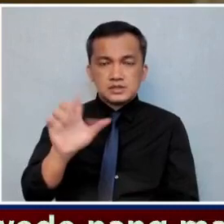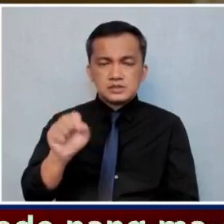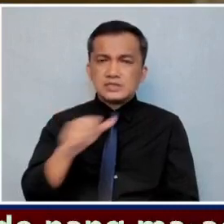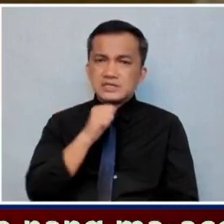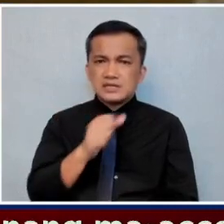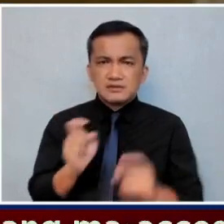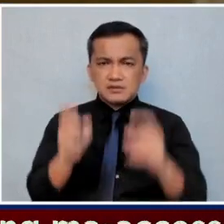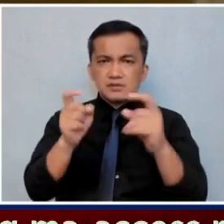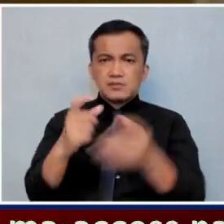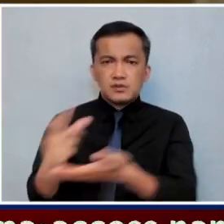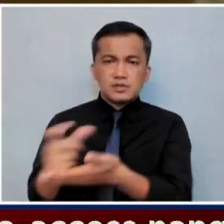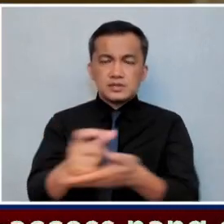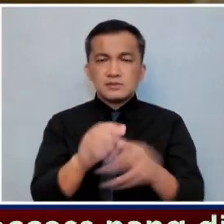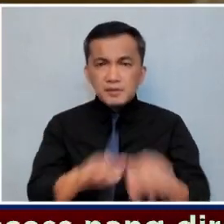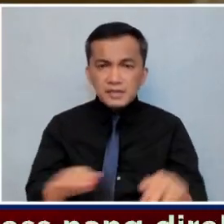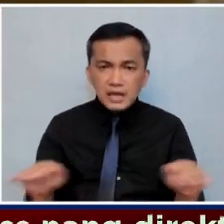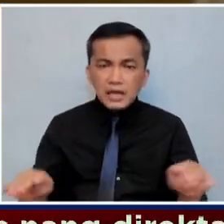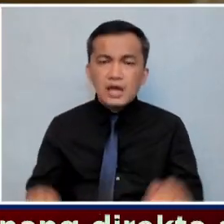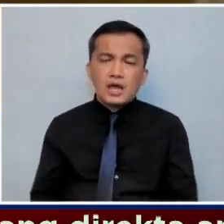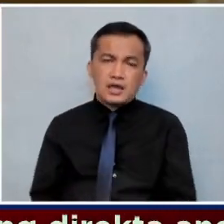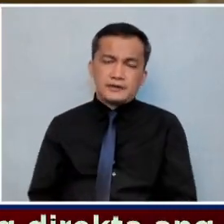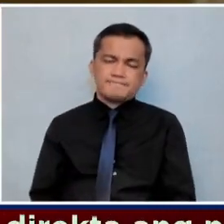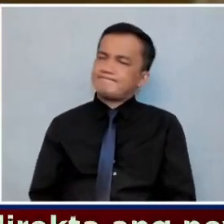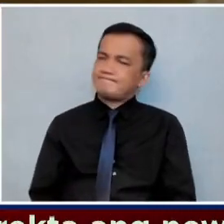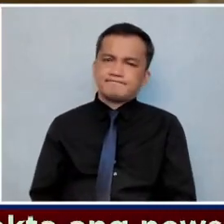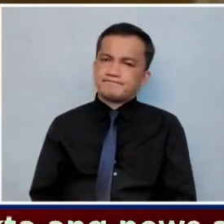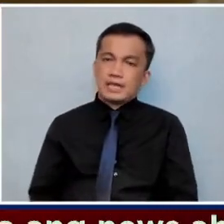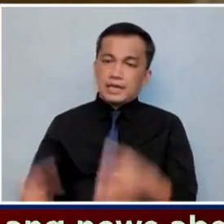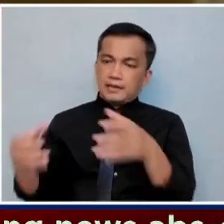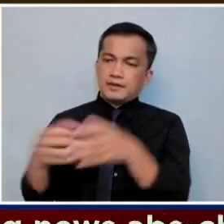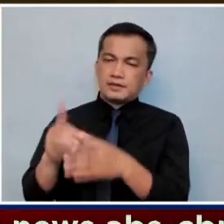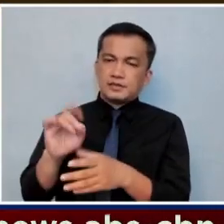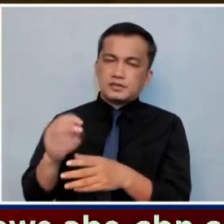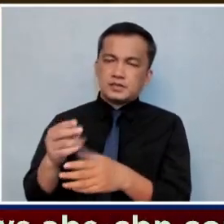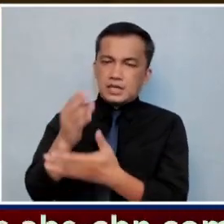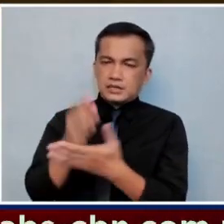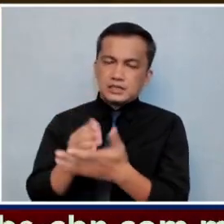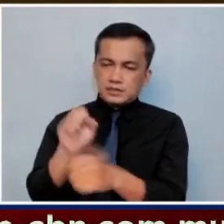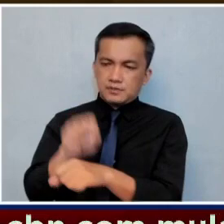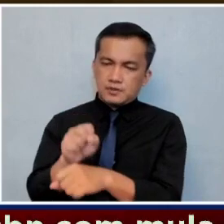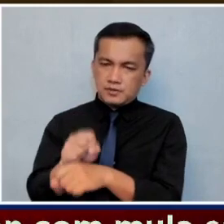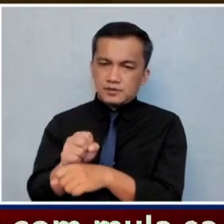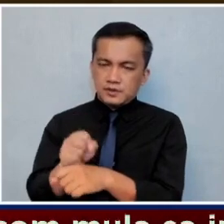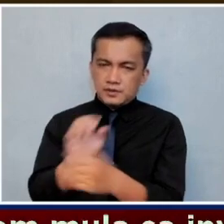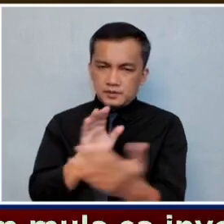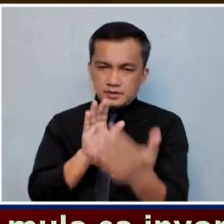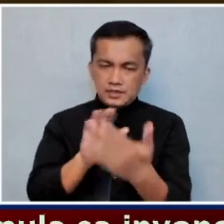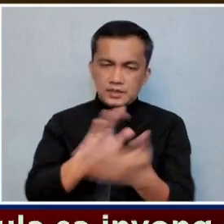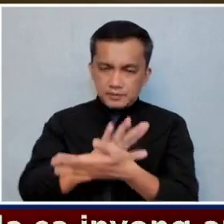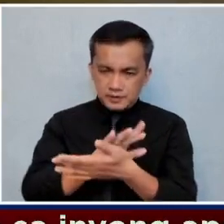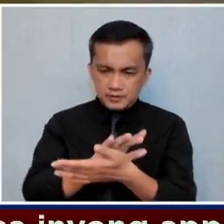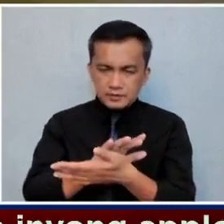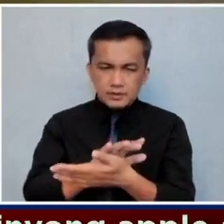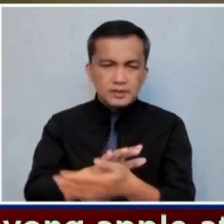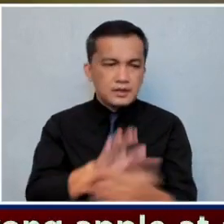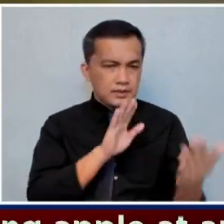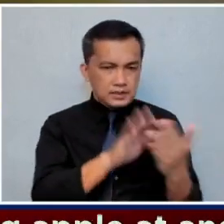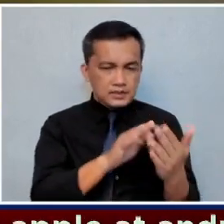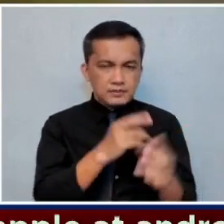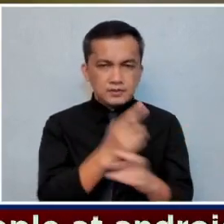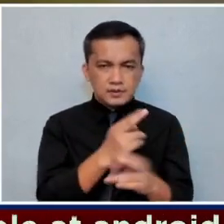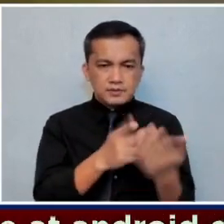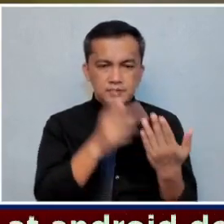mga bata. Aminado ang ahensya na nahahati ang trabaho ng health workers sa pagharap sa pandemya at mga regular na programa